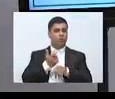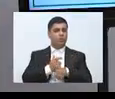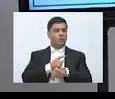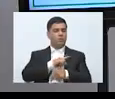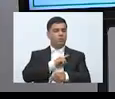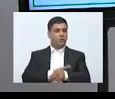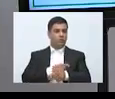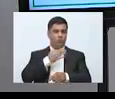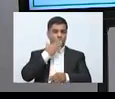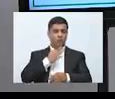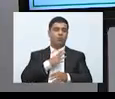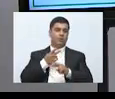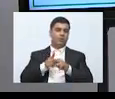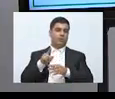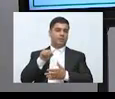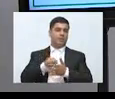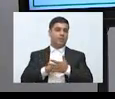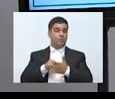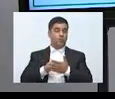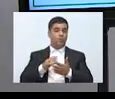hissi sabab bo'lgan.